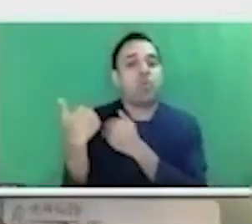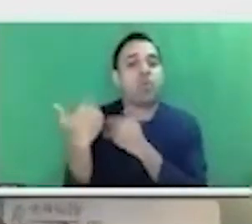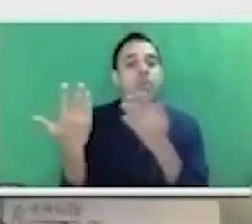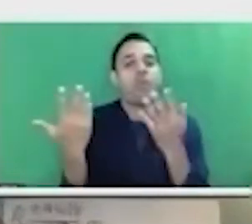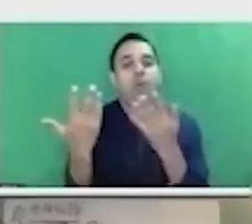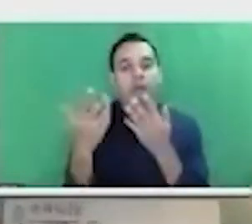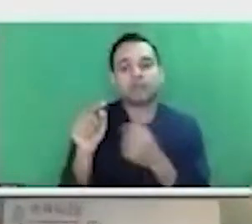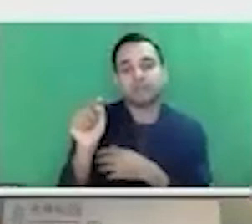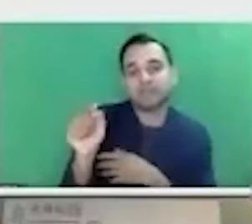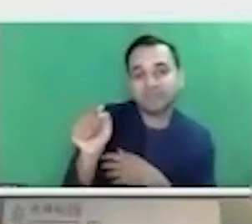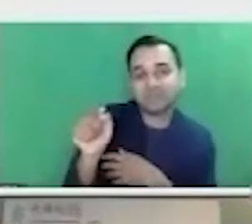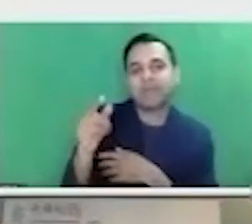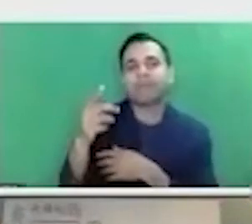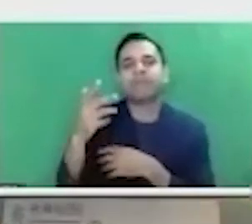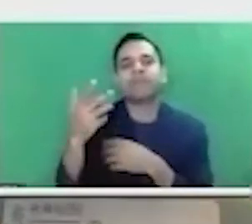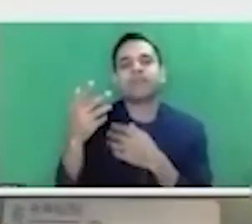بالمرأة